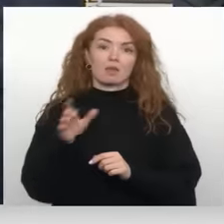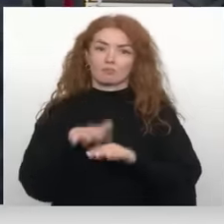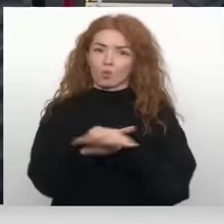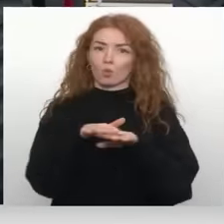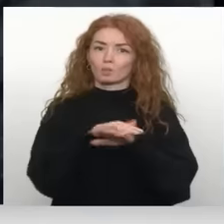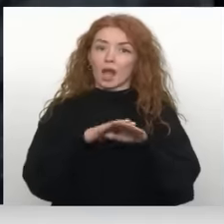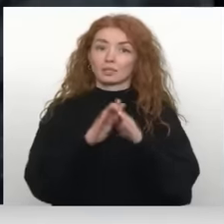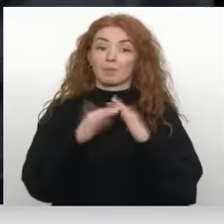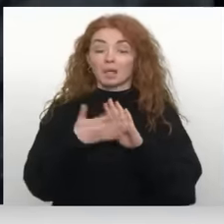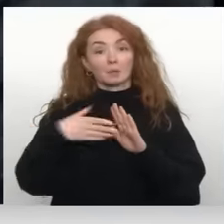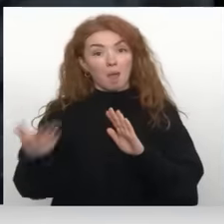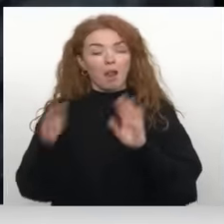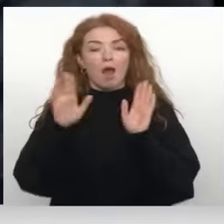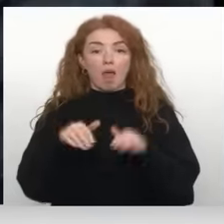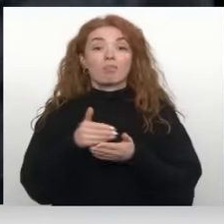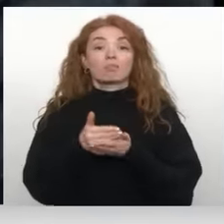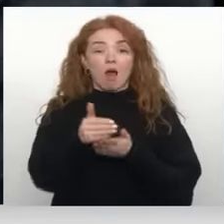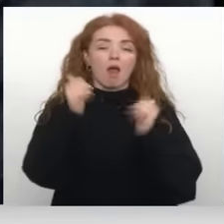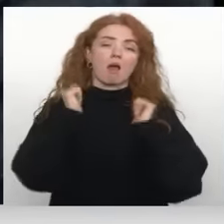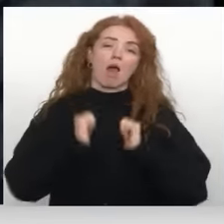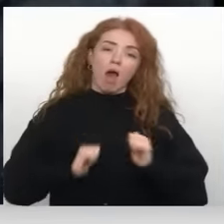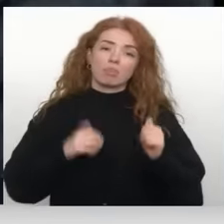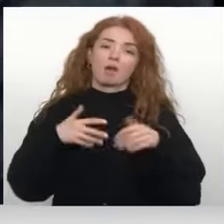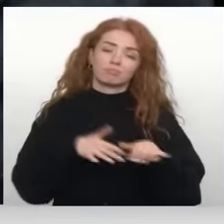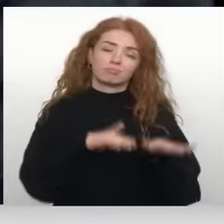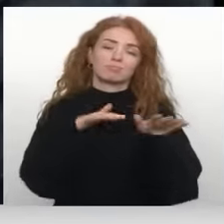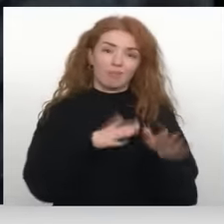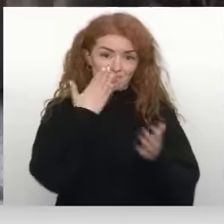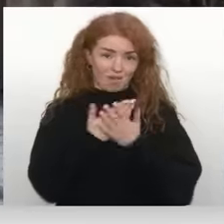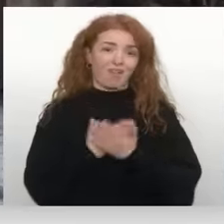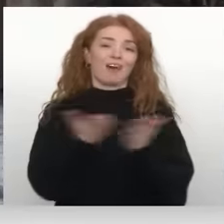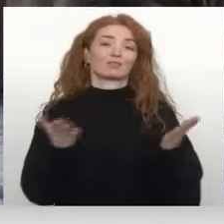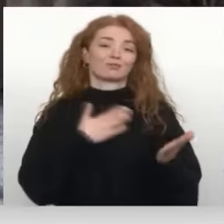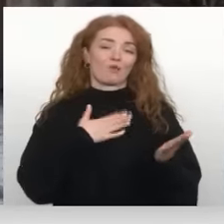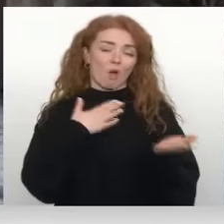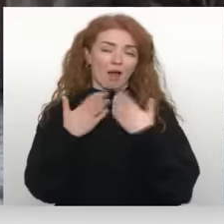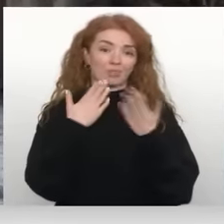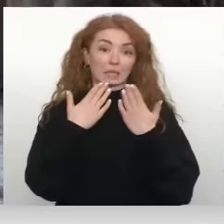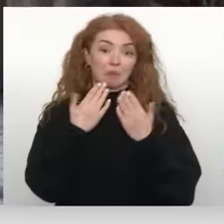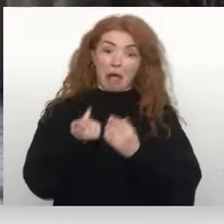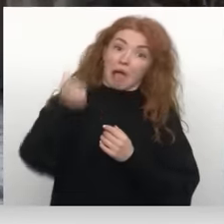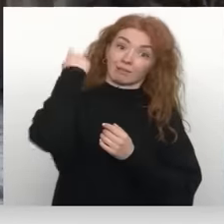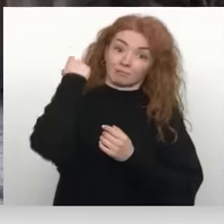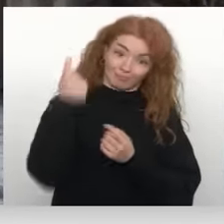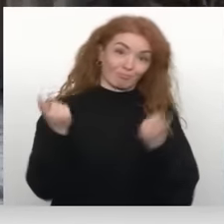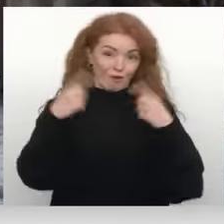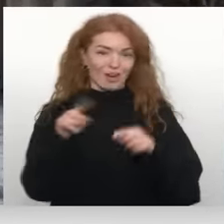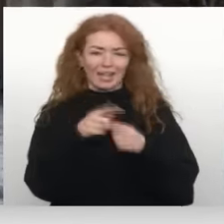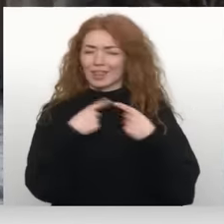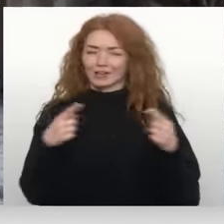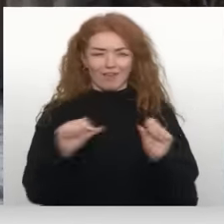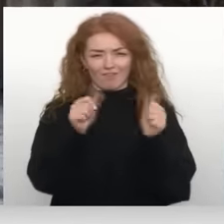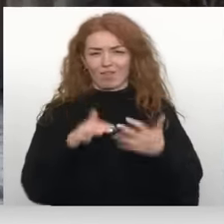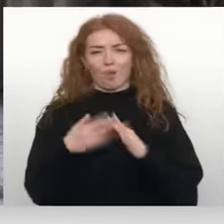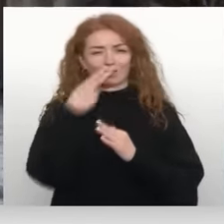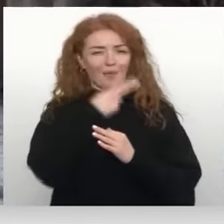pilsētas malā, lai tālāk lēnā gaitā ar braucienu demonstrētu savu attieksmi. Man aiz muguru šobrīd atrodas dažāda veida lauksaimniecības